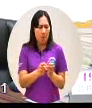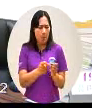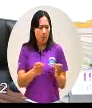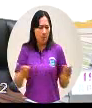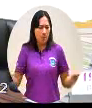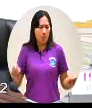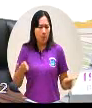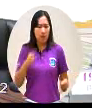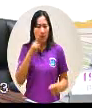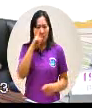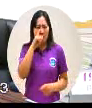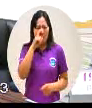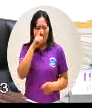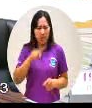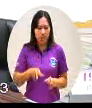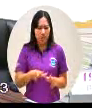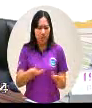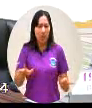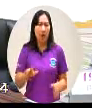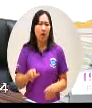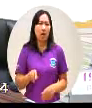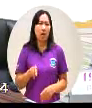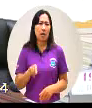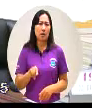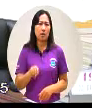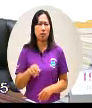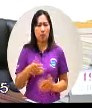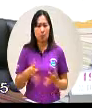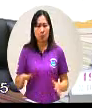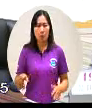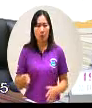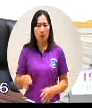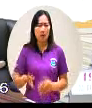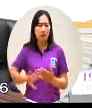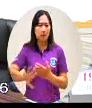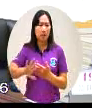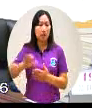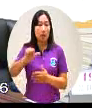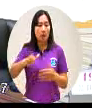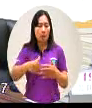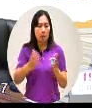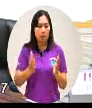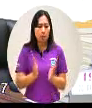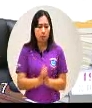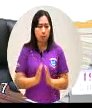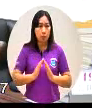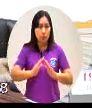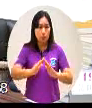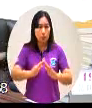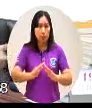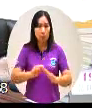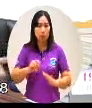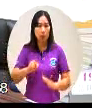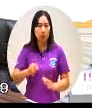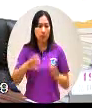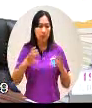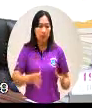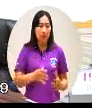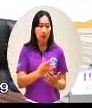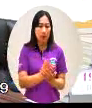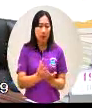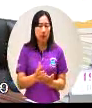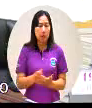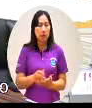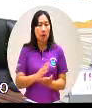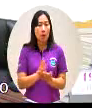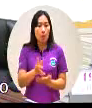求嘛，哦，市政府其他的五都人拢会当做这种的要求，古根汉呐、啊，这个图书馆顶顶一挂顶，迄